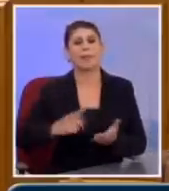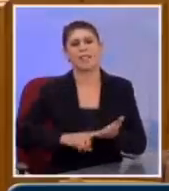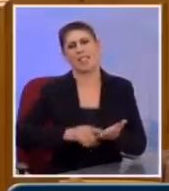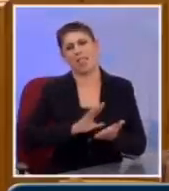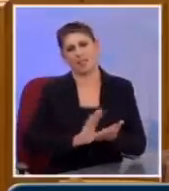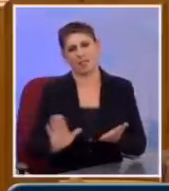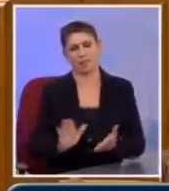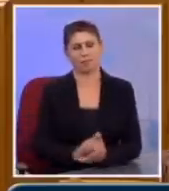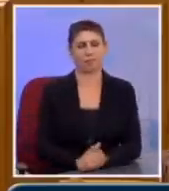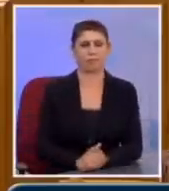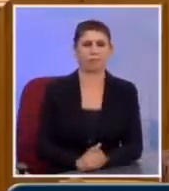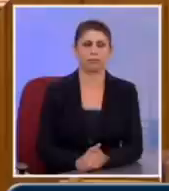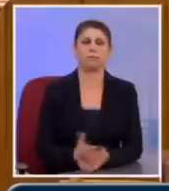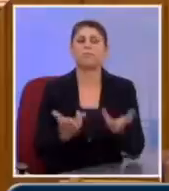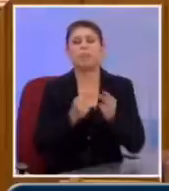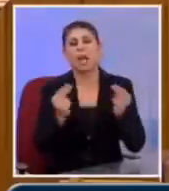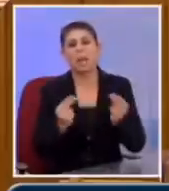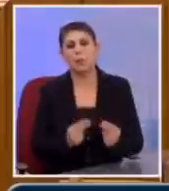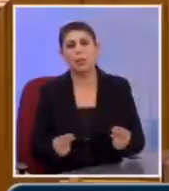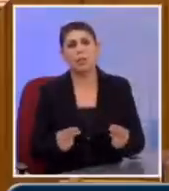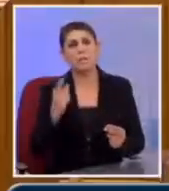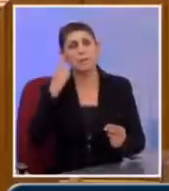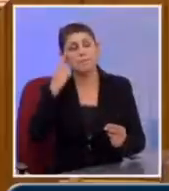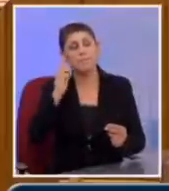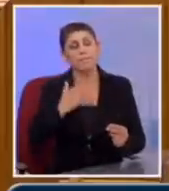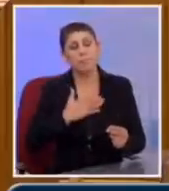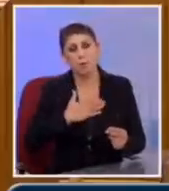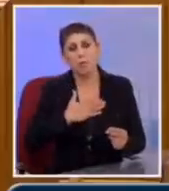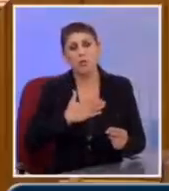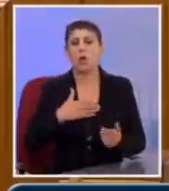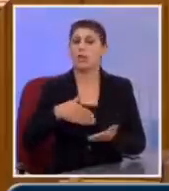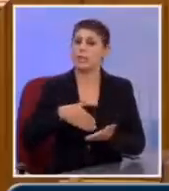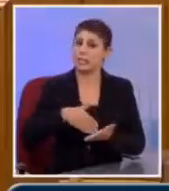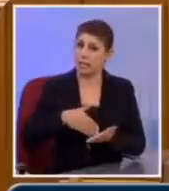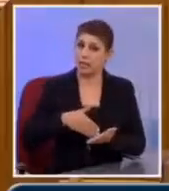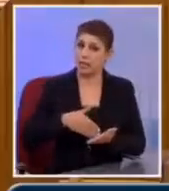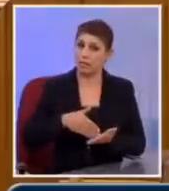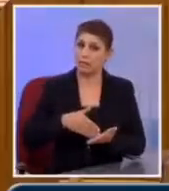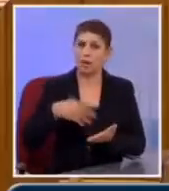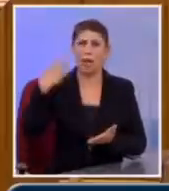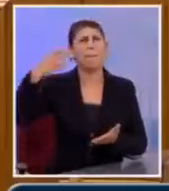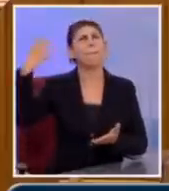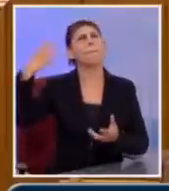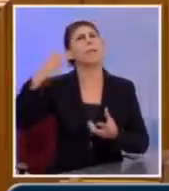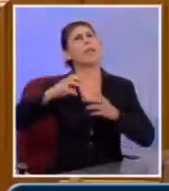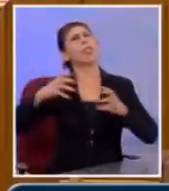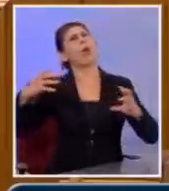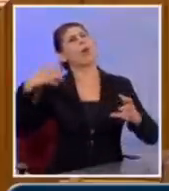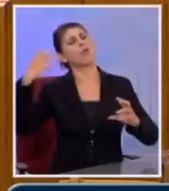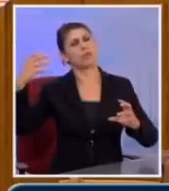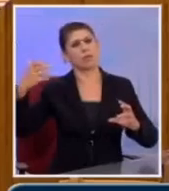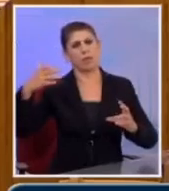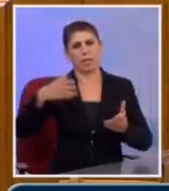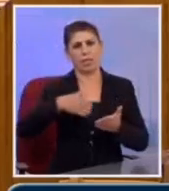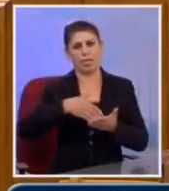ηθαγένεια. Κατά συνέπεια, νομίζω ότι ξεκαθαρίζοντας και απομυθοποιώντας κάποια πράγματα, γιατί